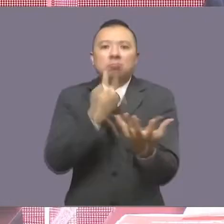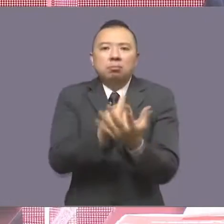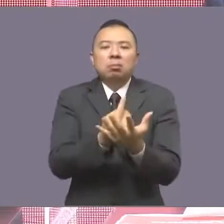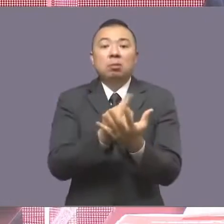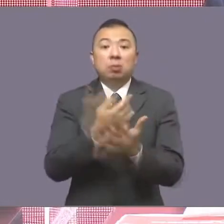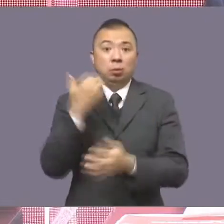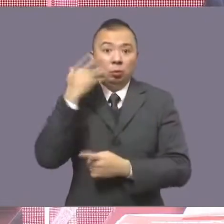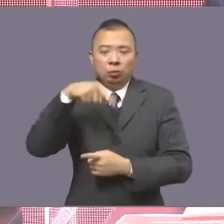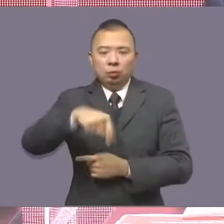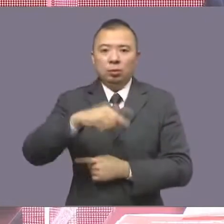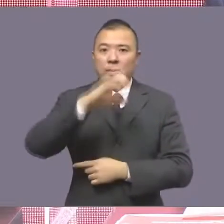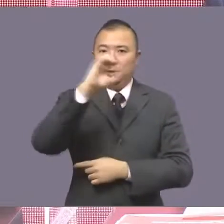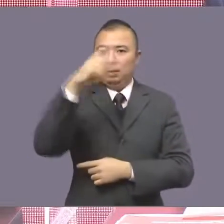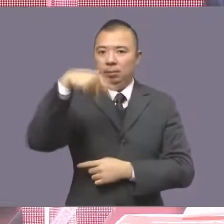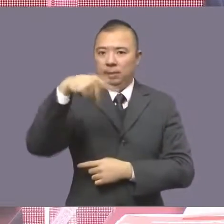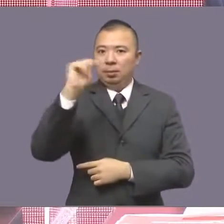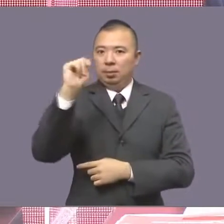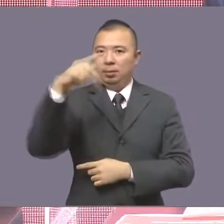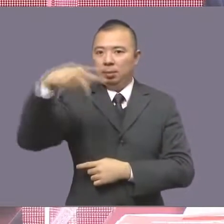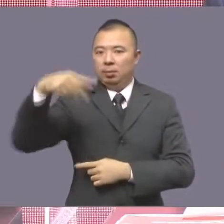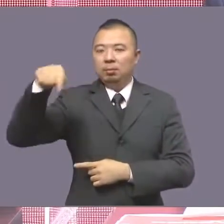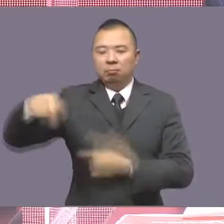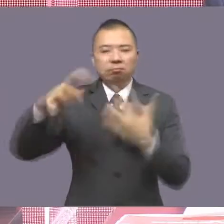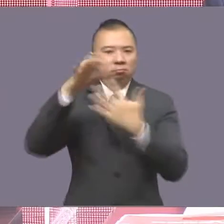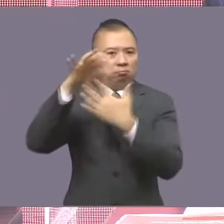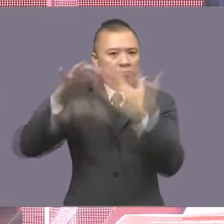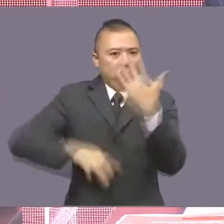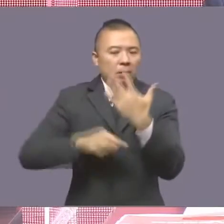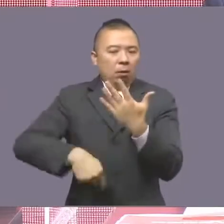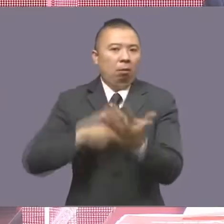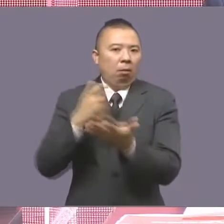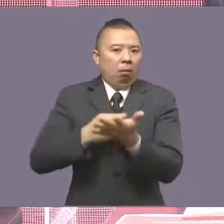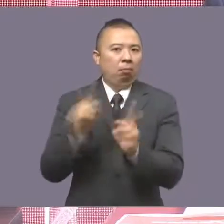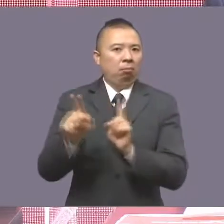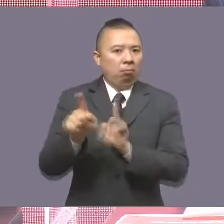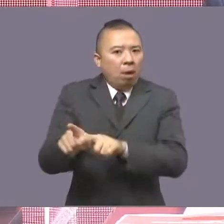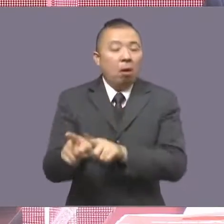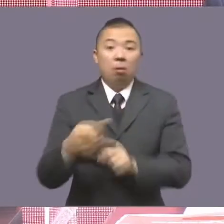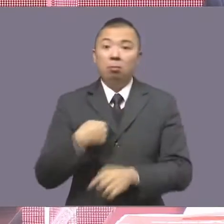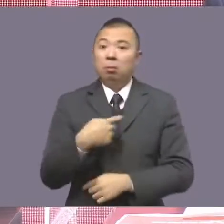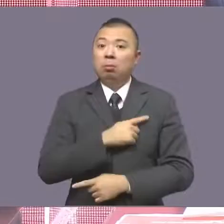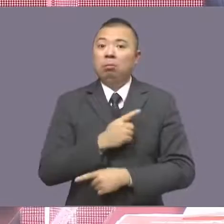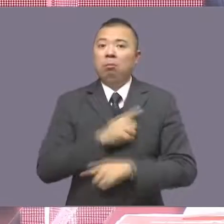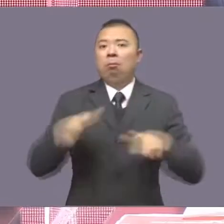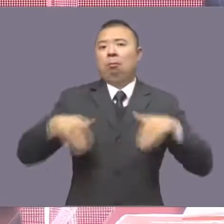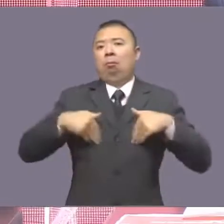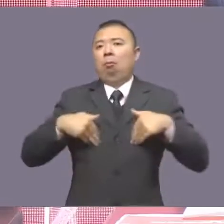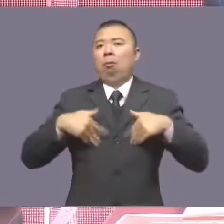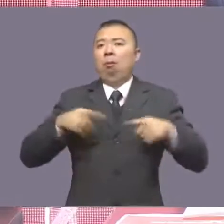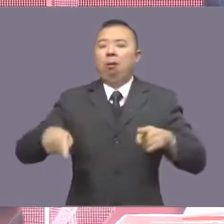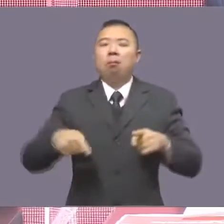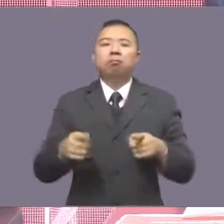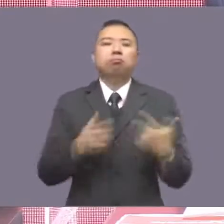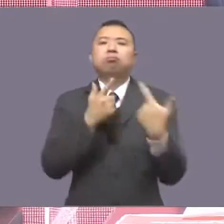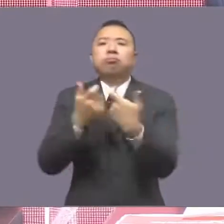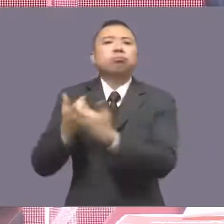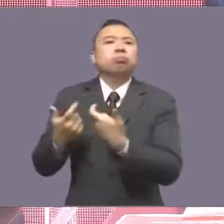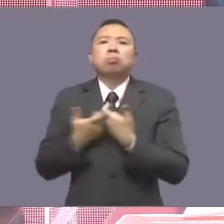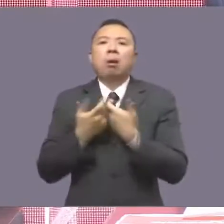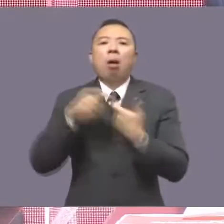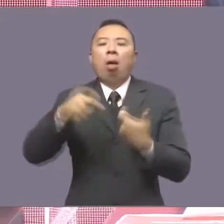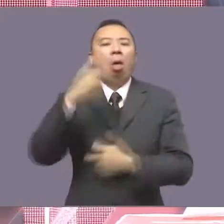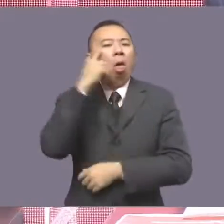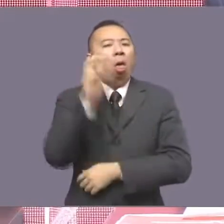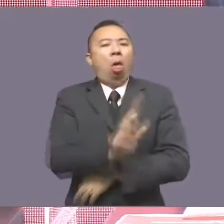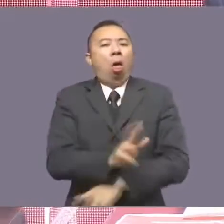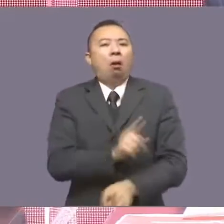准的 CPTPP， 不能自外依人、固步自封，不能无视国际标准、